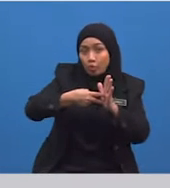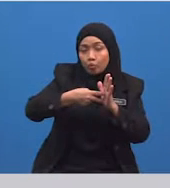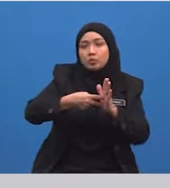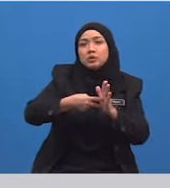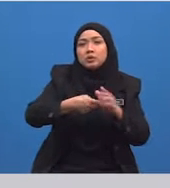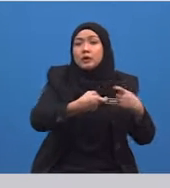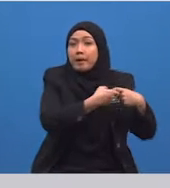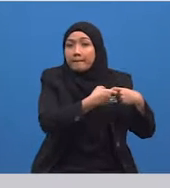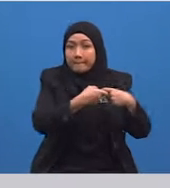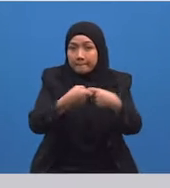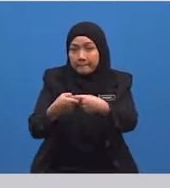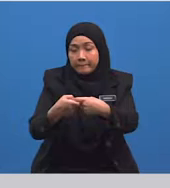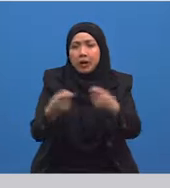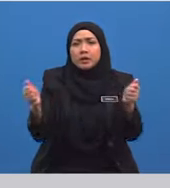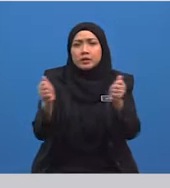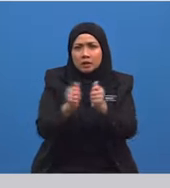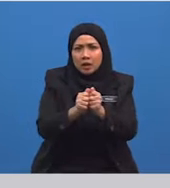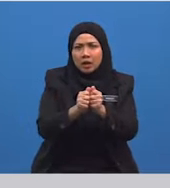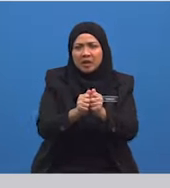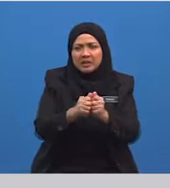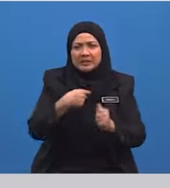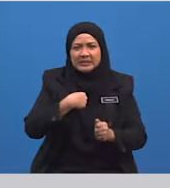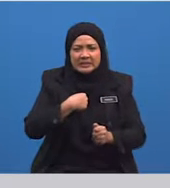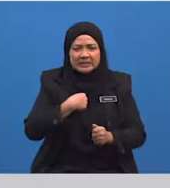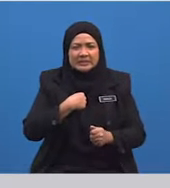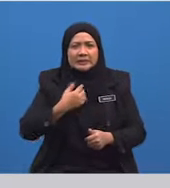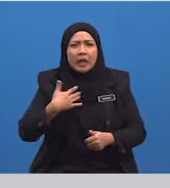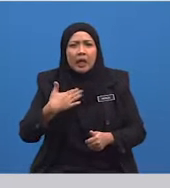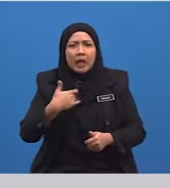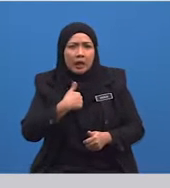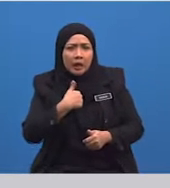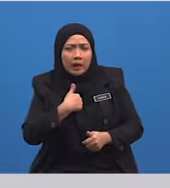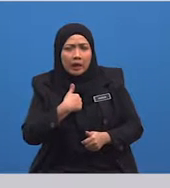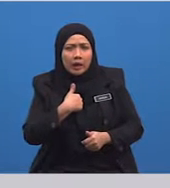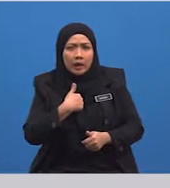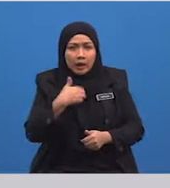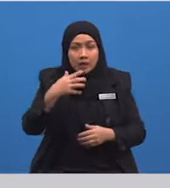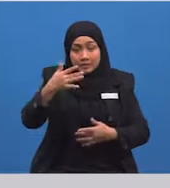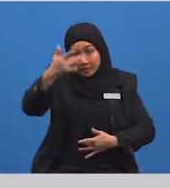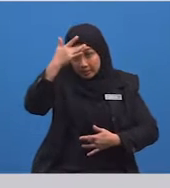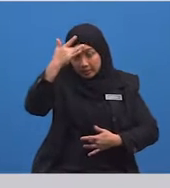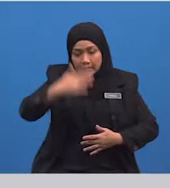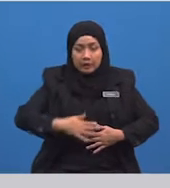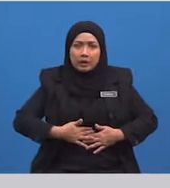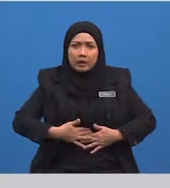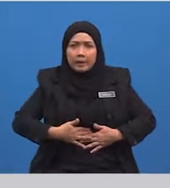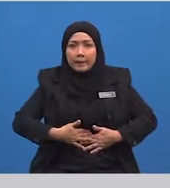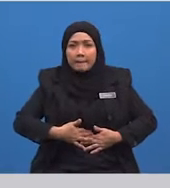seringkali dikaitkan dengan pedih atau sakit pada bahagian perut atau ulu